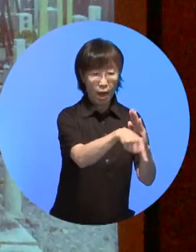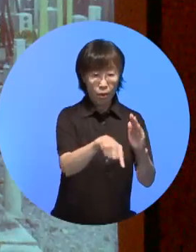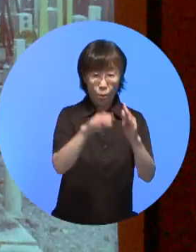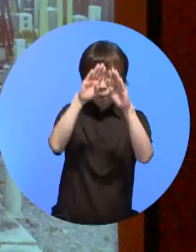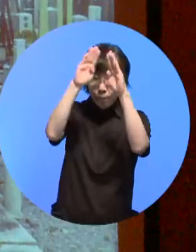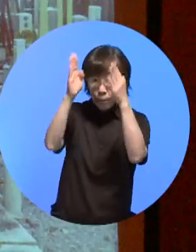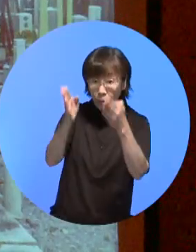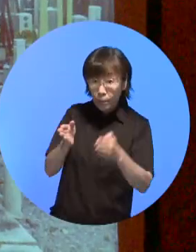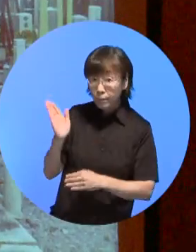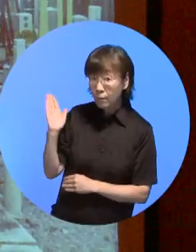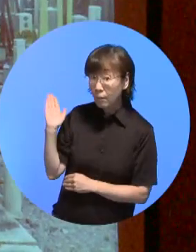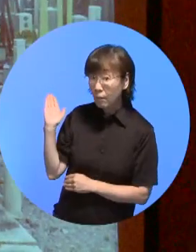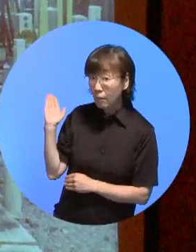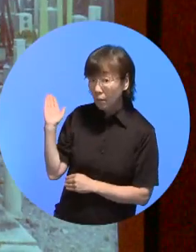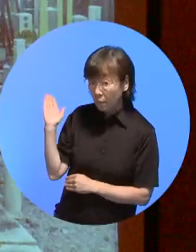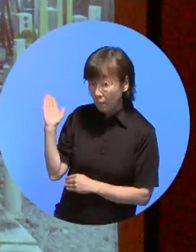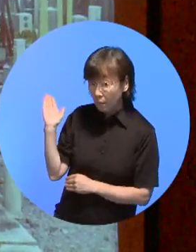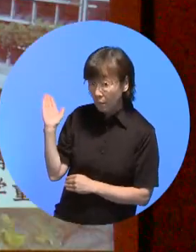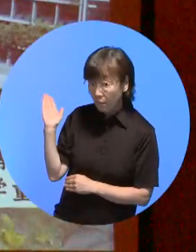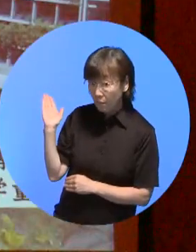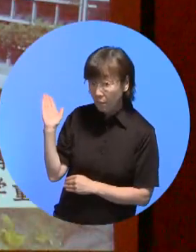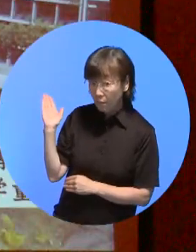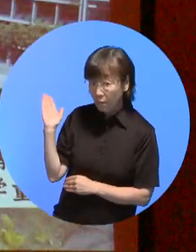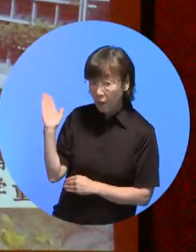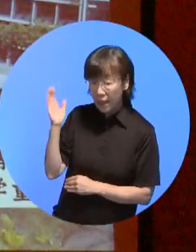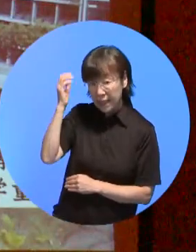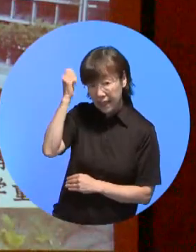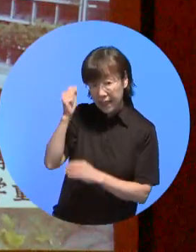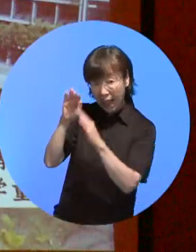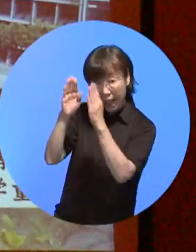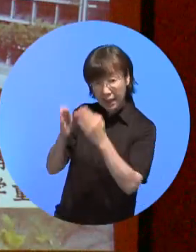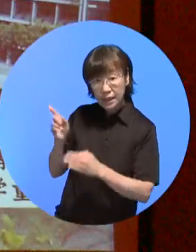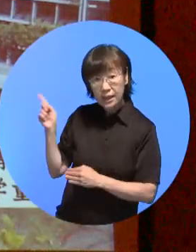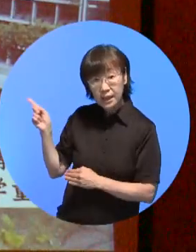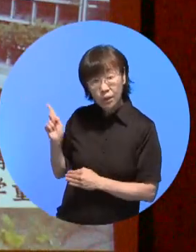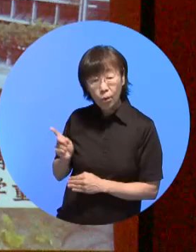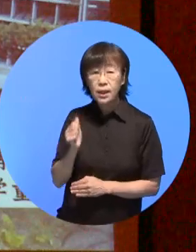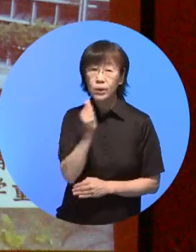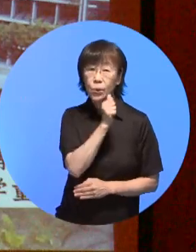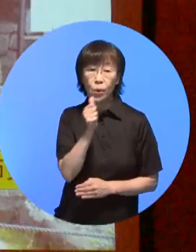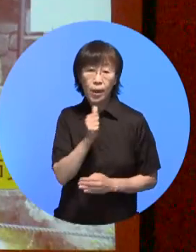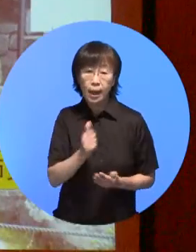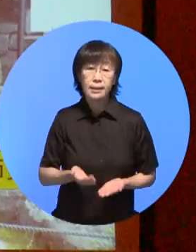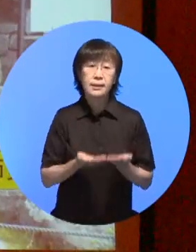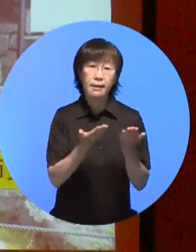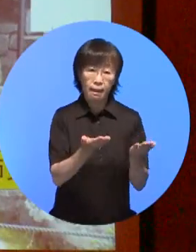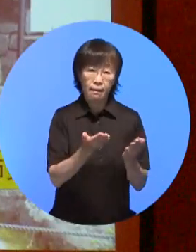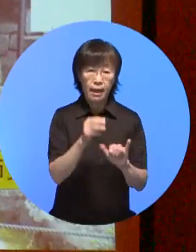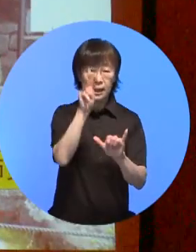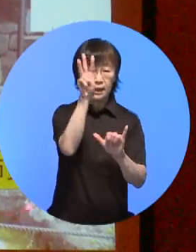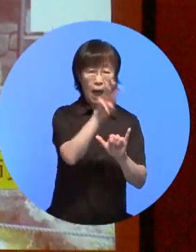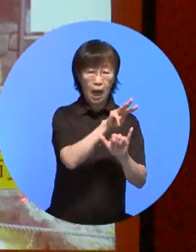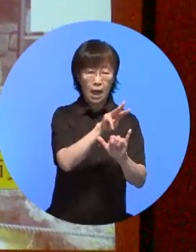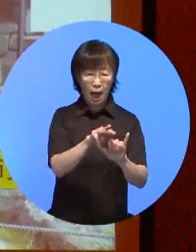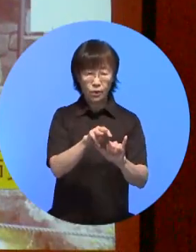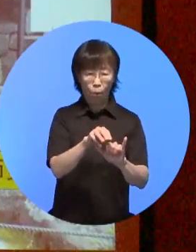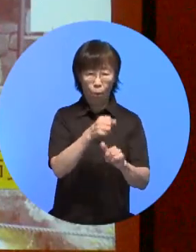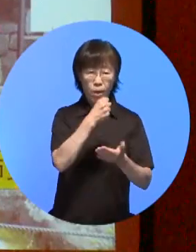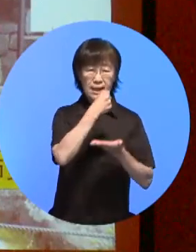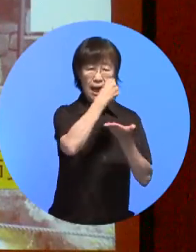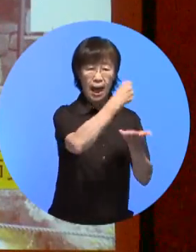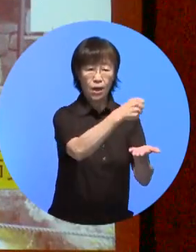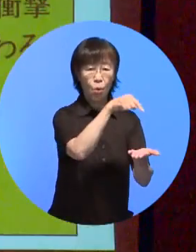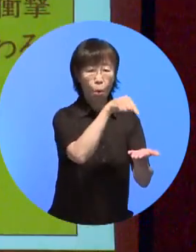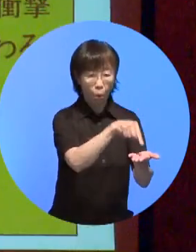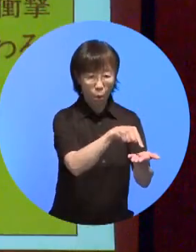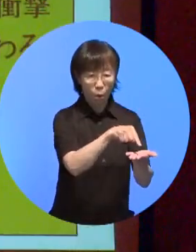た上村さんは京都市の小学校にある室台風を高成に伝える慰霊党や記念費など